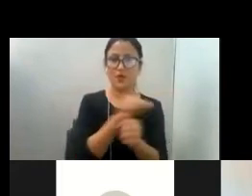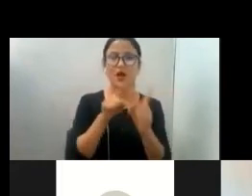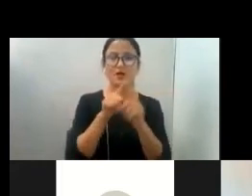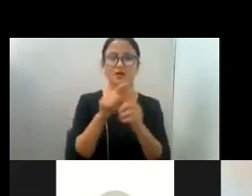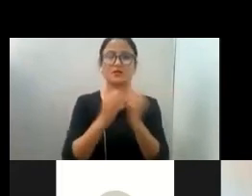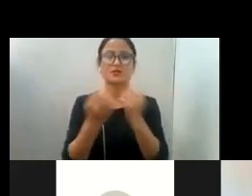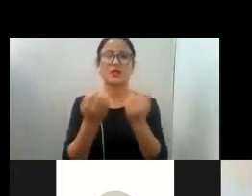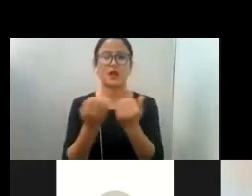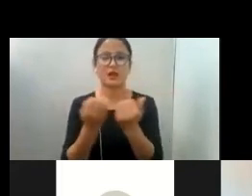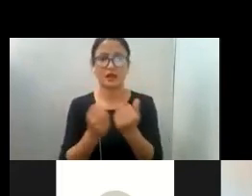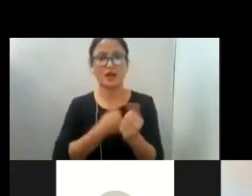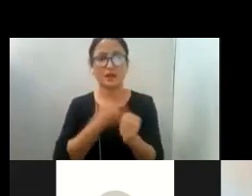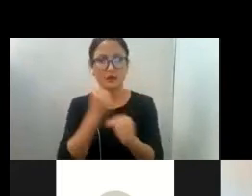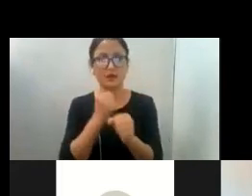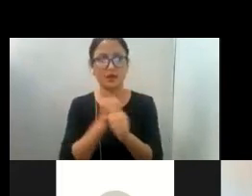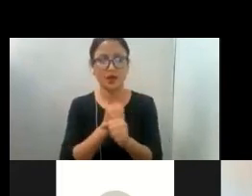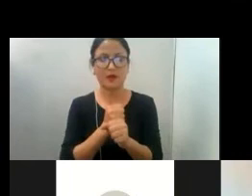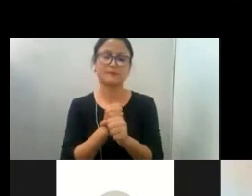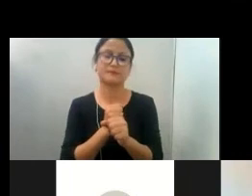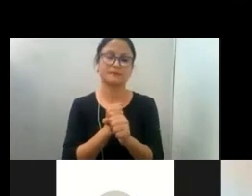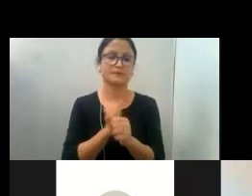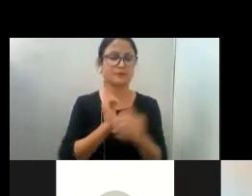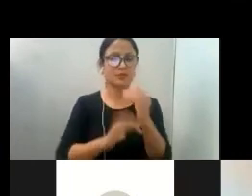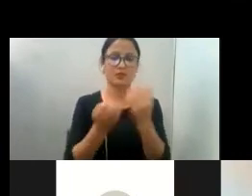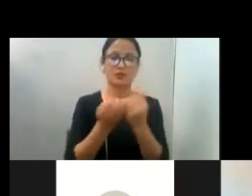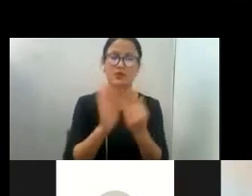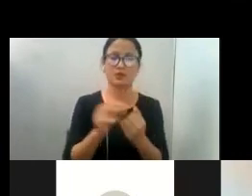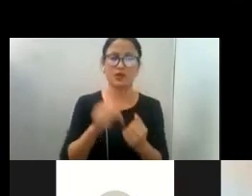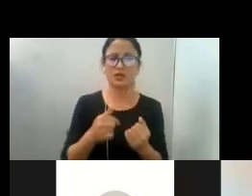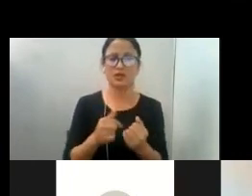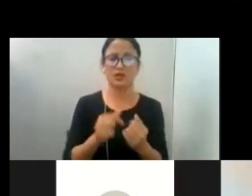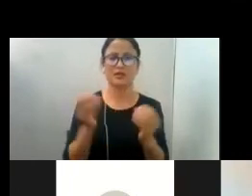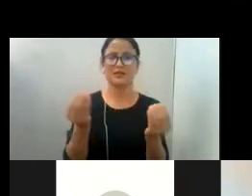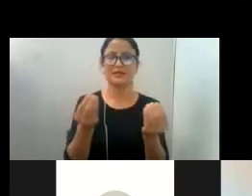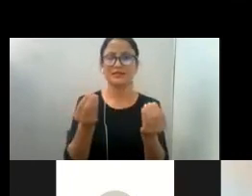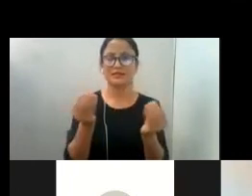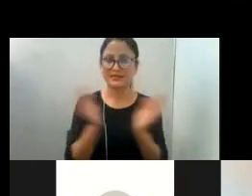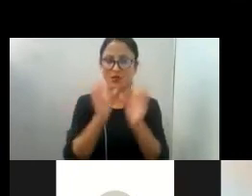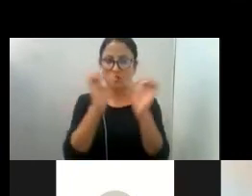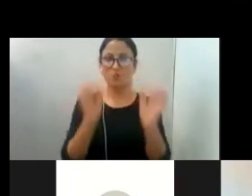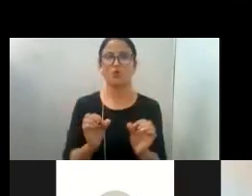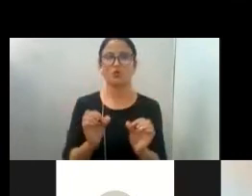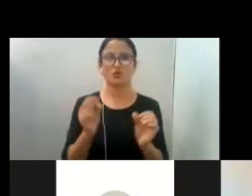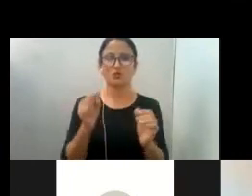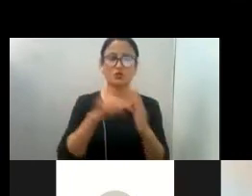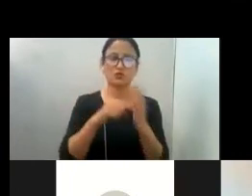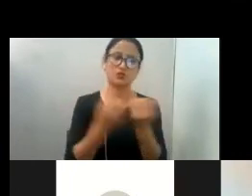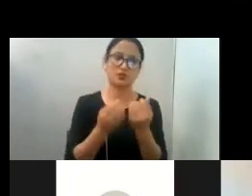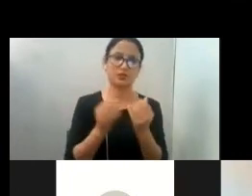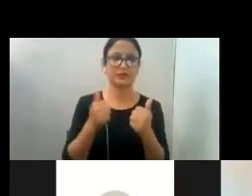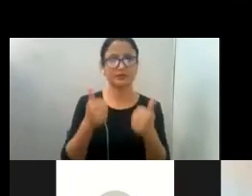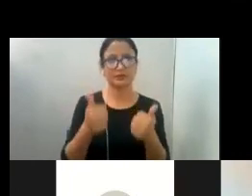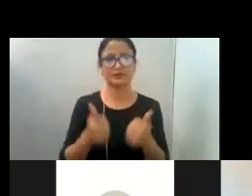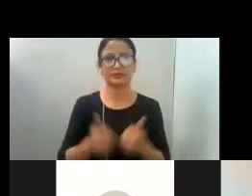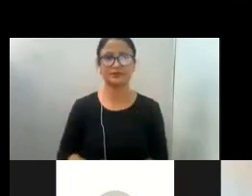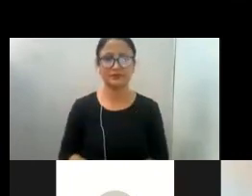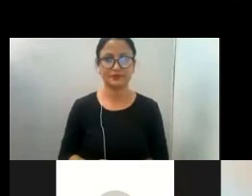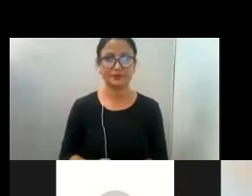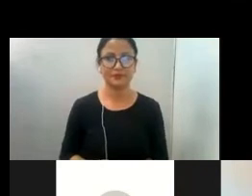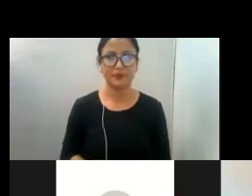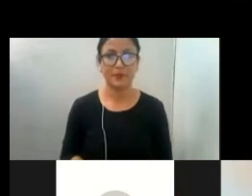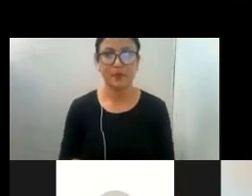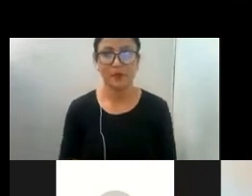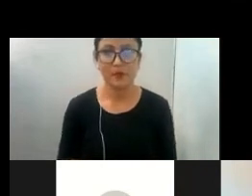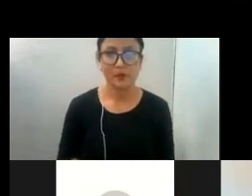सरसल्लाह लिएर आफ्नो काम कुराहरूलाई अगाडि बढाउँछु अहिले सानो पसल गर्न थालेको छु यति नै हो सर हस् थ्याङ्क यू सो मच शङ्कर